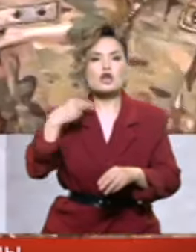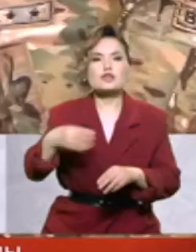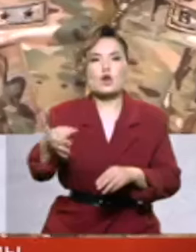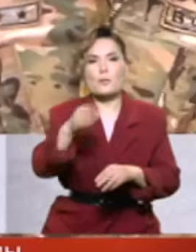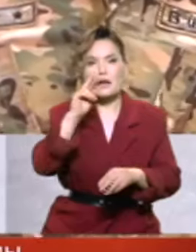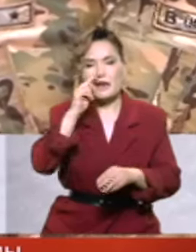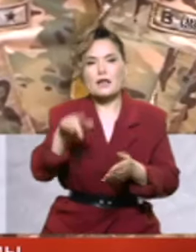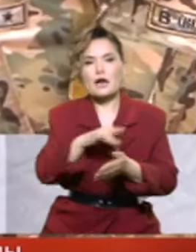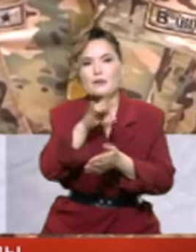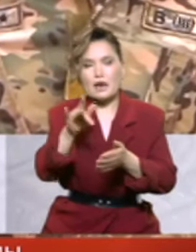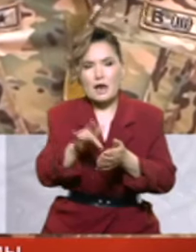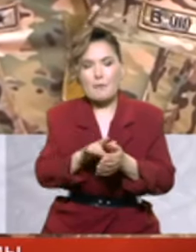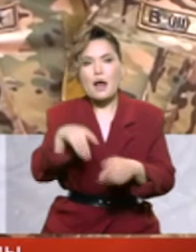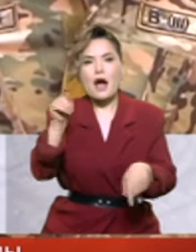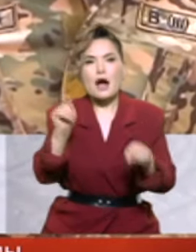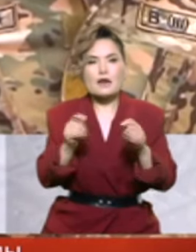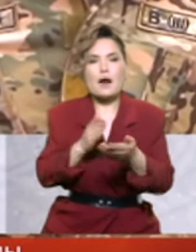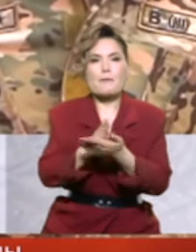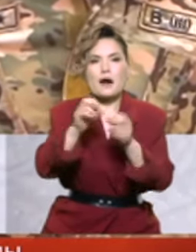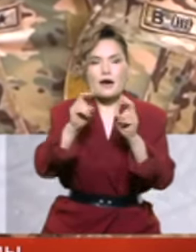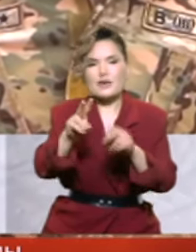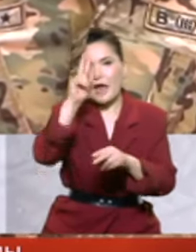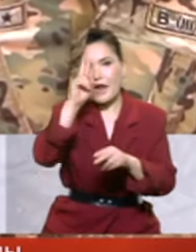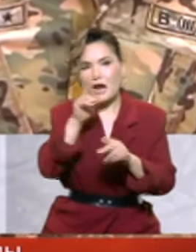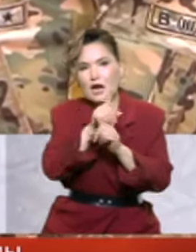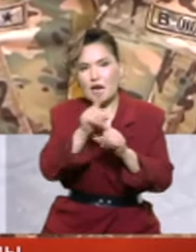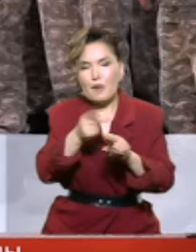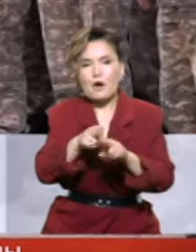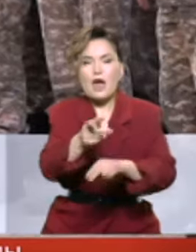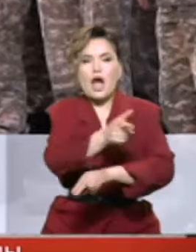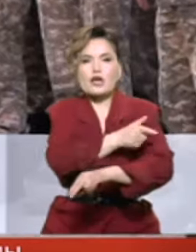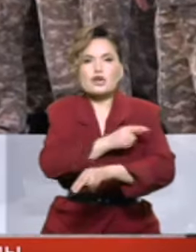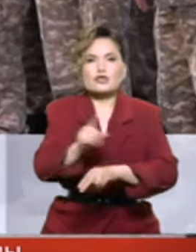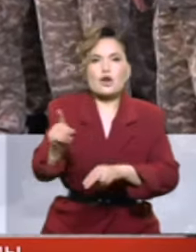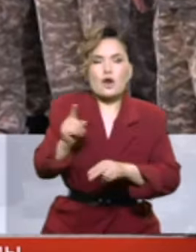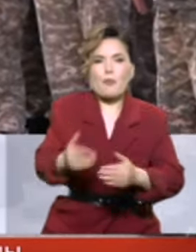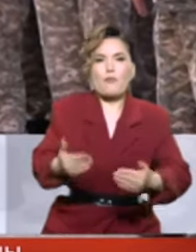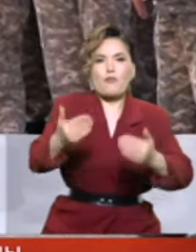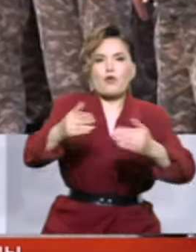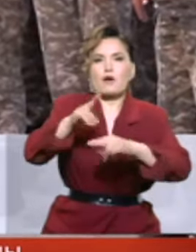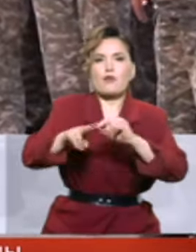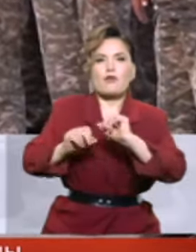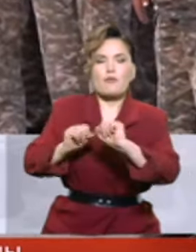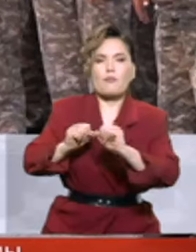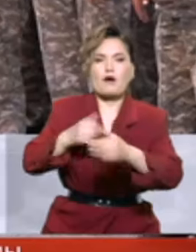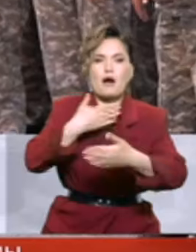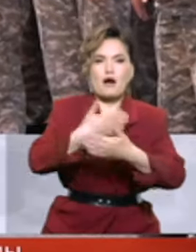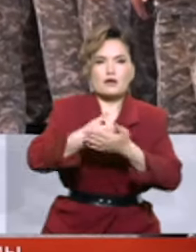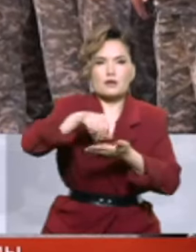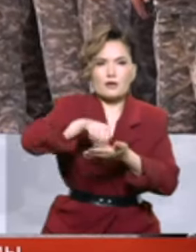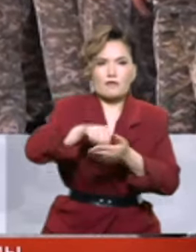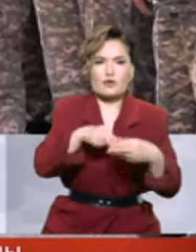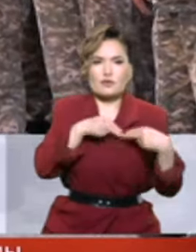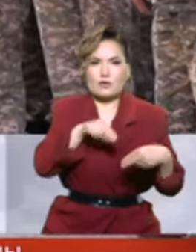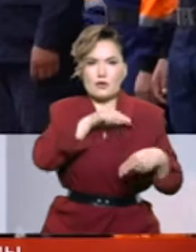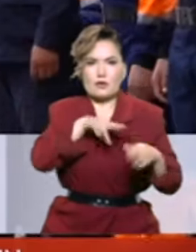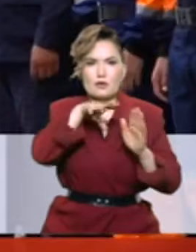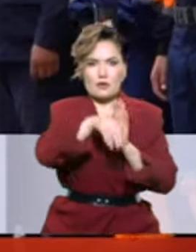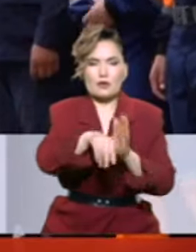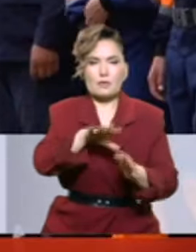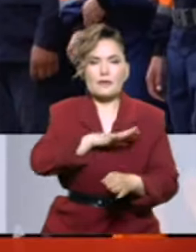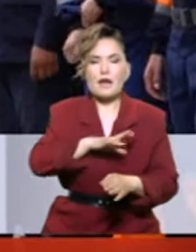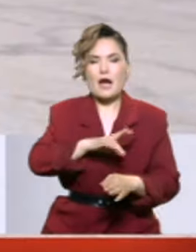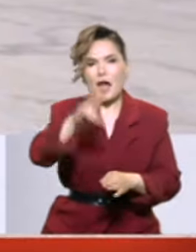облысы және Шымкент қаласынан барған қызметкерлер екі ай бойы кезекшілікте тұрып бүгітті нығайтуға атсалысты. Екі ай